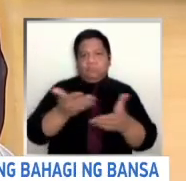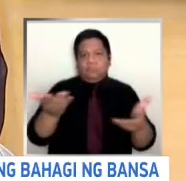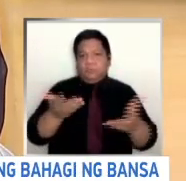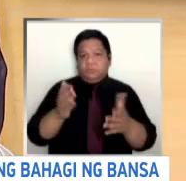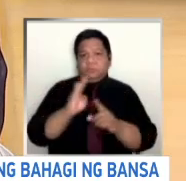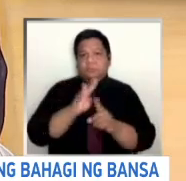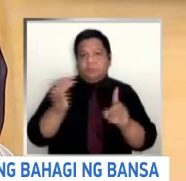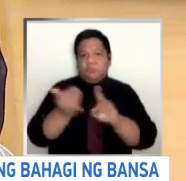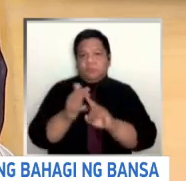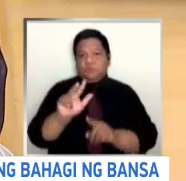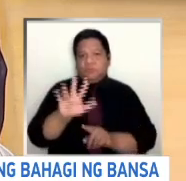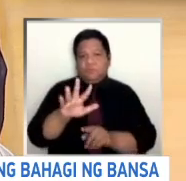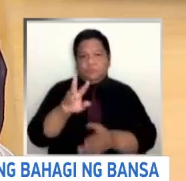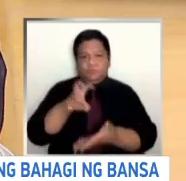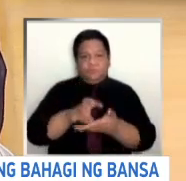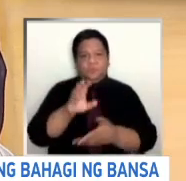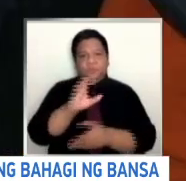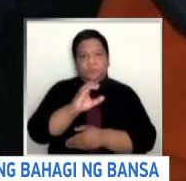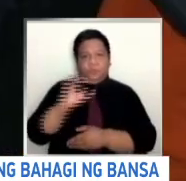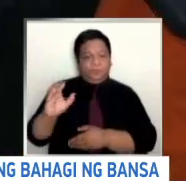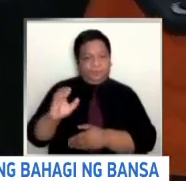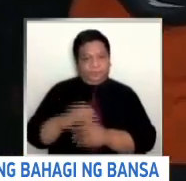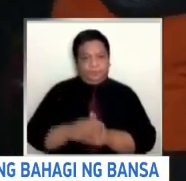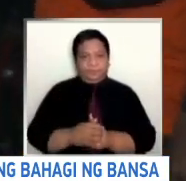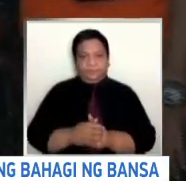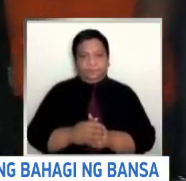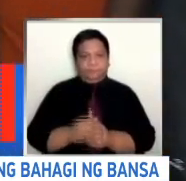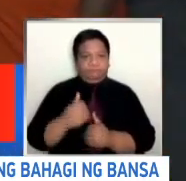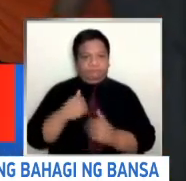unang balita si Darling Kai.